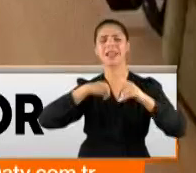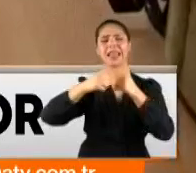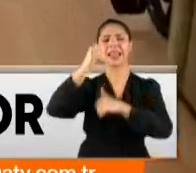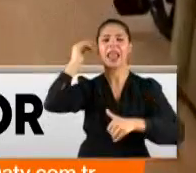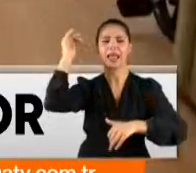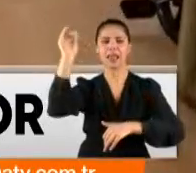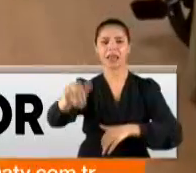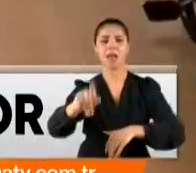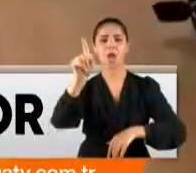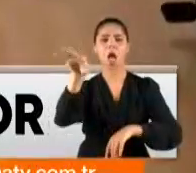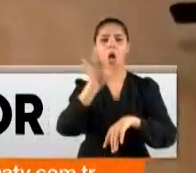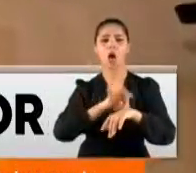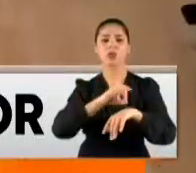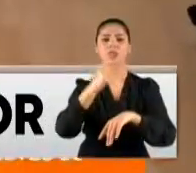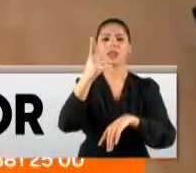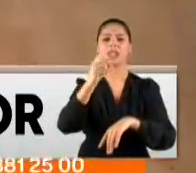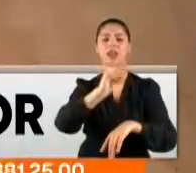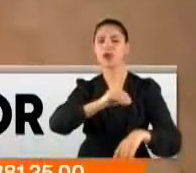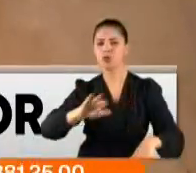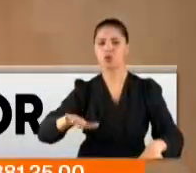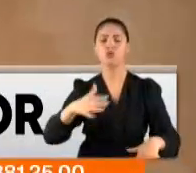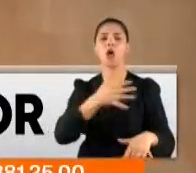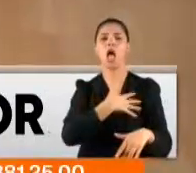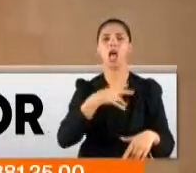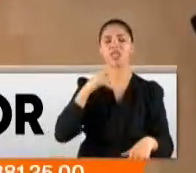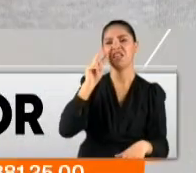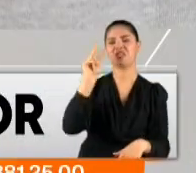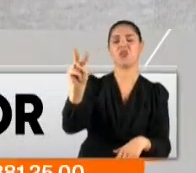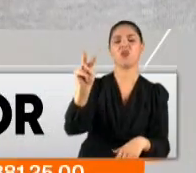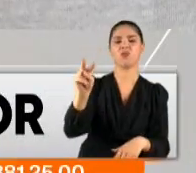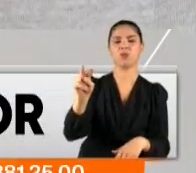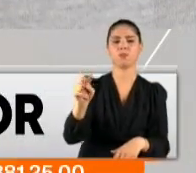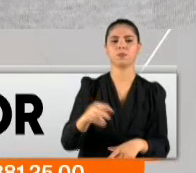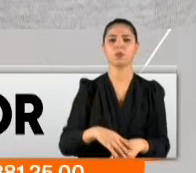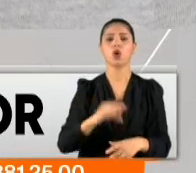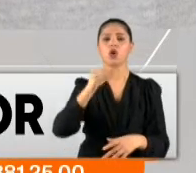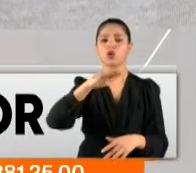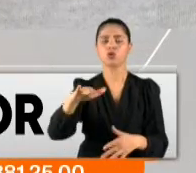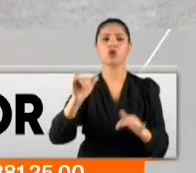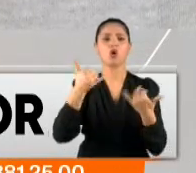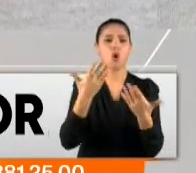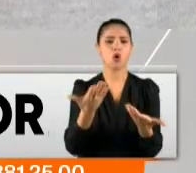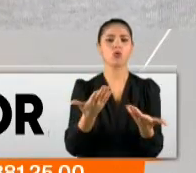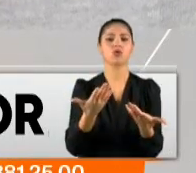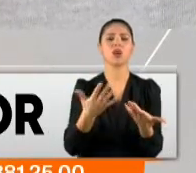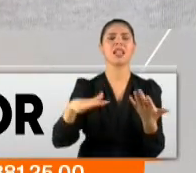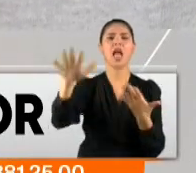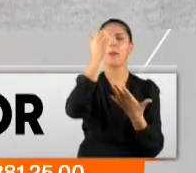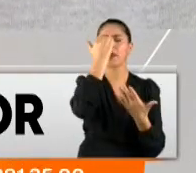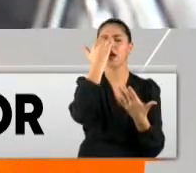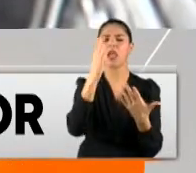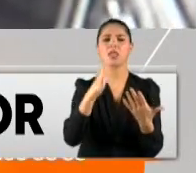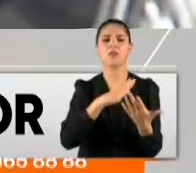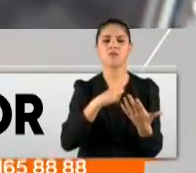döndüm. Dehşet anlarına hem iki çocuğu hem de annesi tanık olmuştu. Duvarlar, çocuğun oyuncakları, çocuğun elleri her yer kan